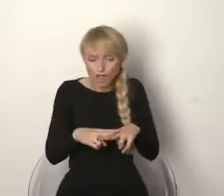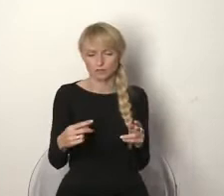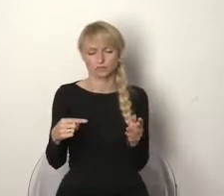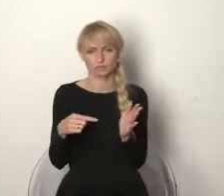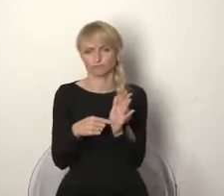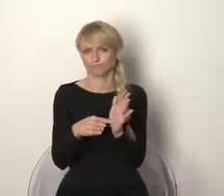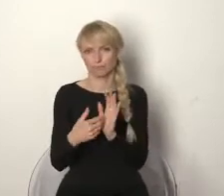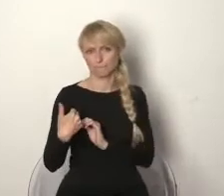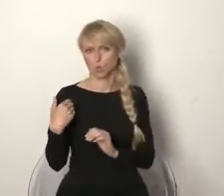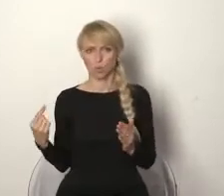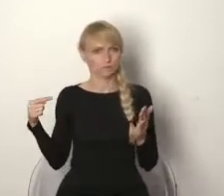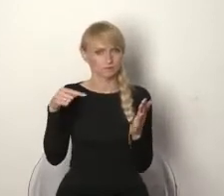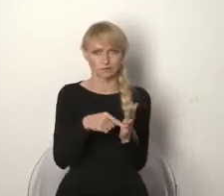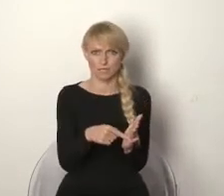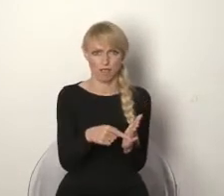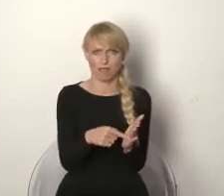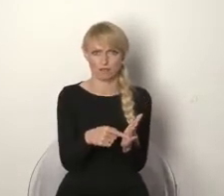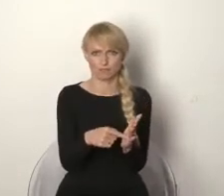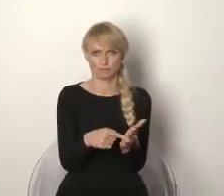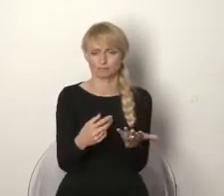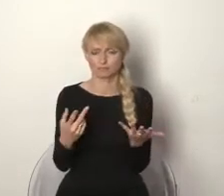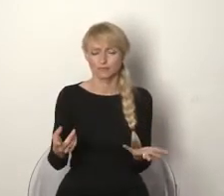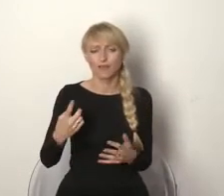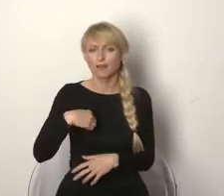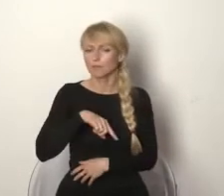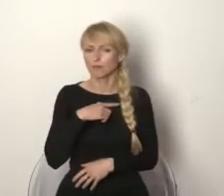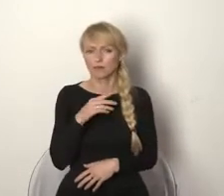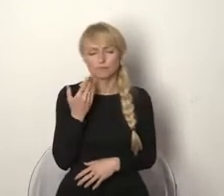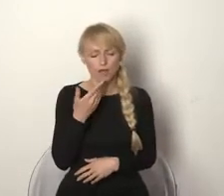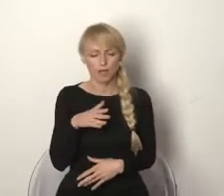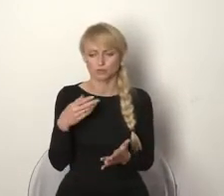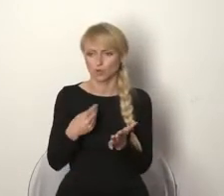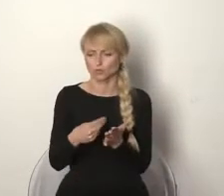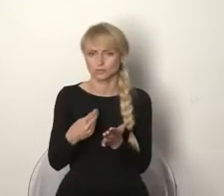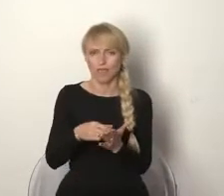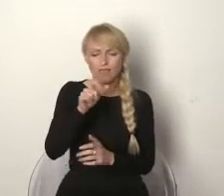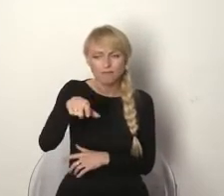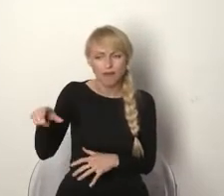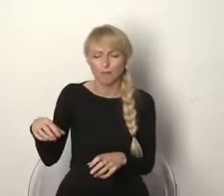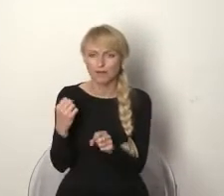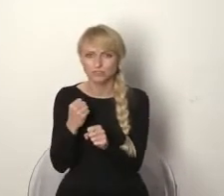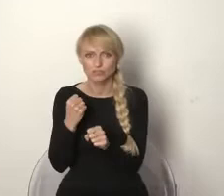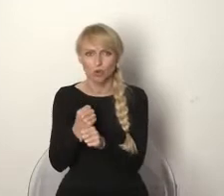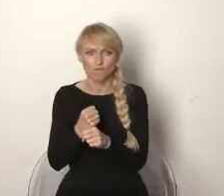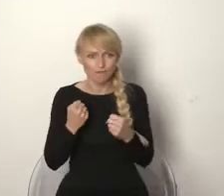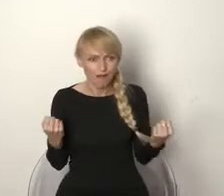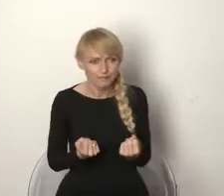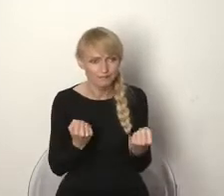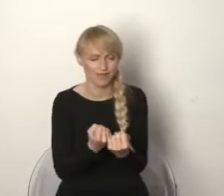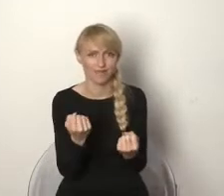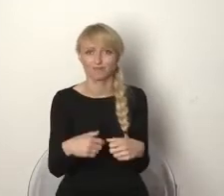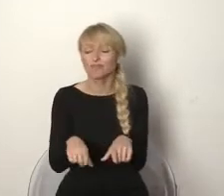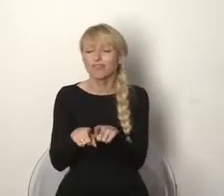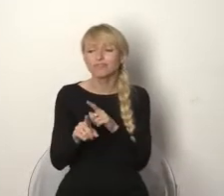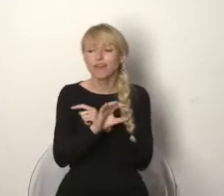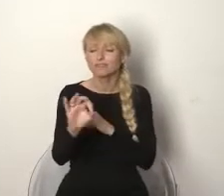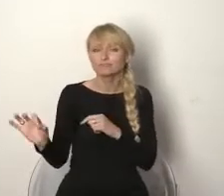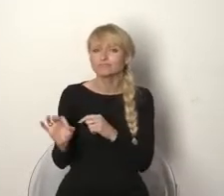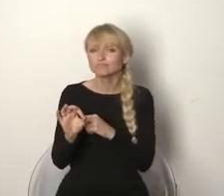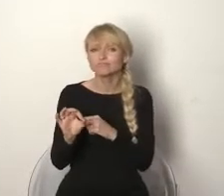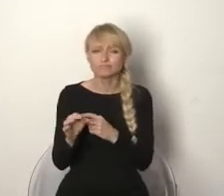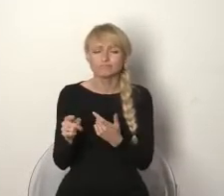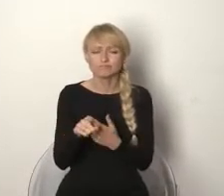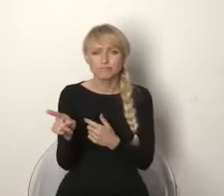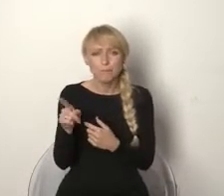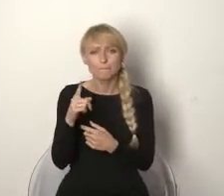firmie bardzo doceniamy taką aktywność pracowników, ich oddolne inicjatywy, pomysły, z którymi do nas przychodzą, no ale w